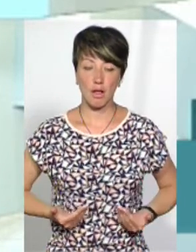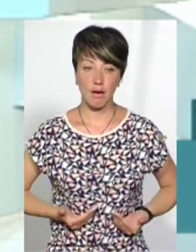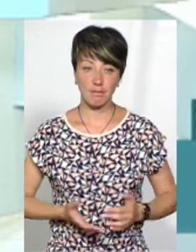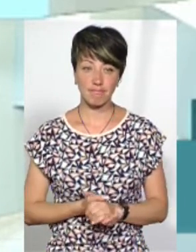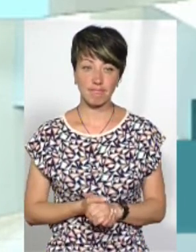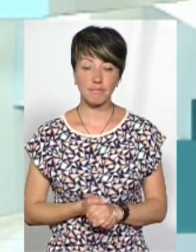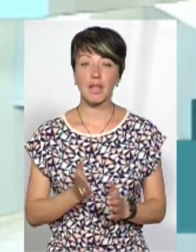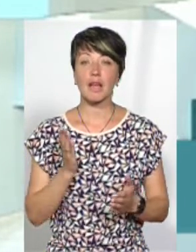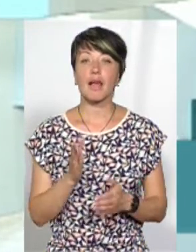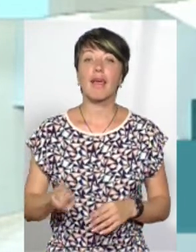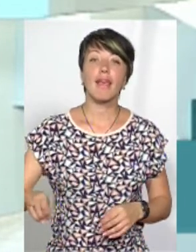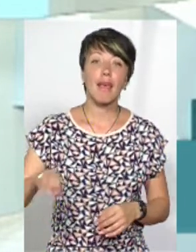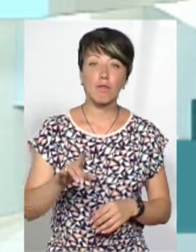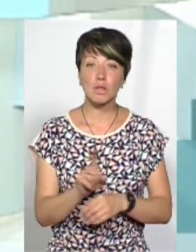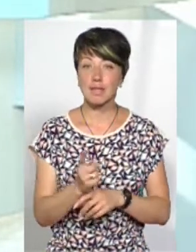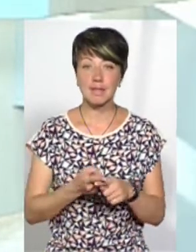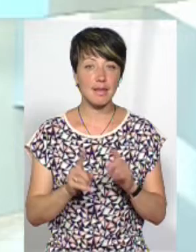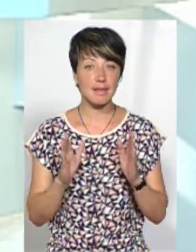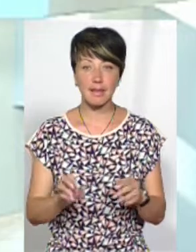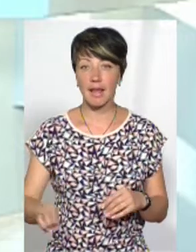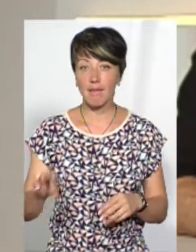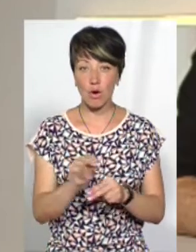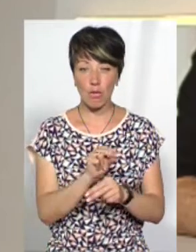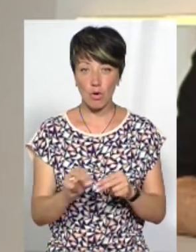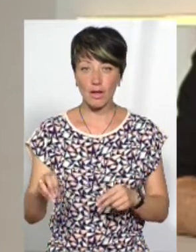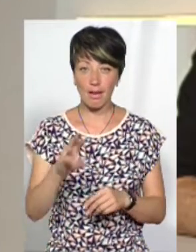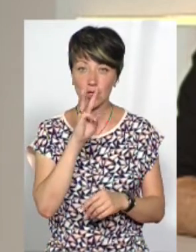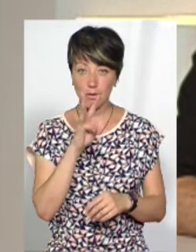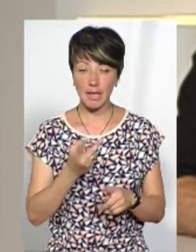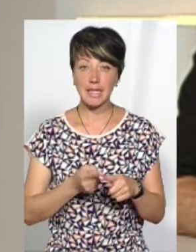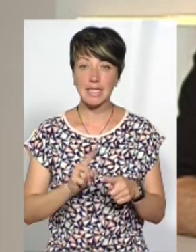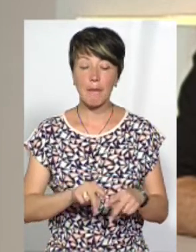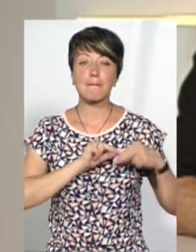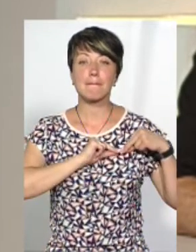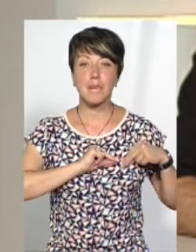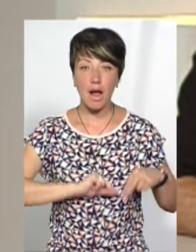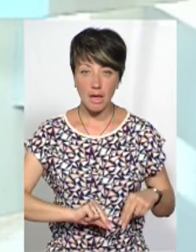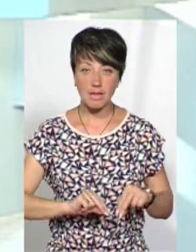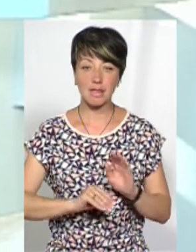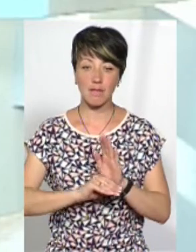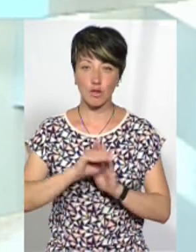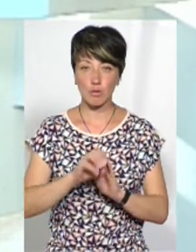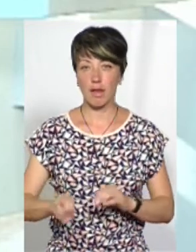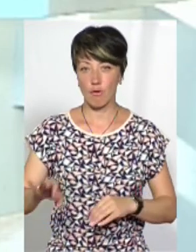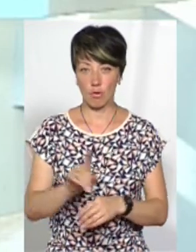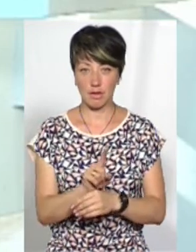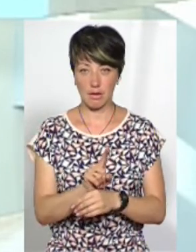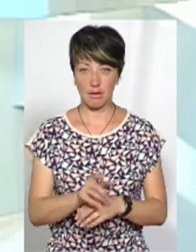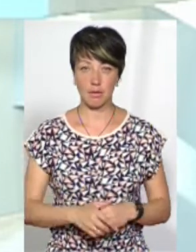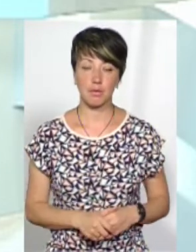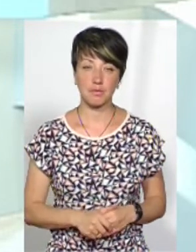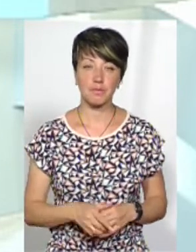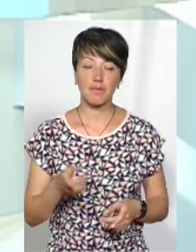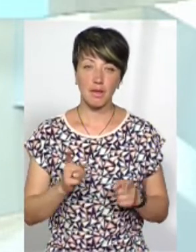життя. Євростандарти – це не тільки євроремонт і єврозарплата, це праця за найвищими європейськими